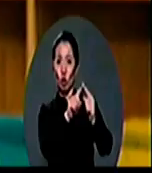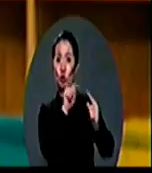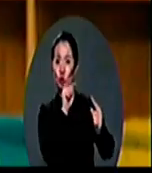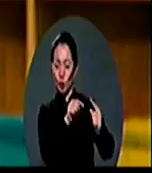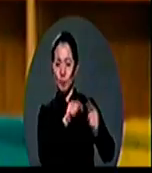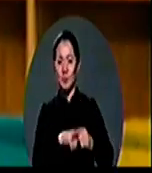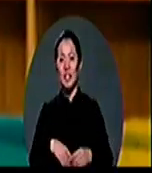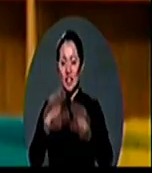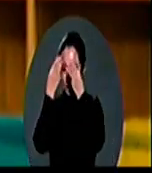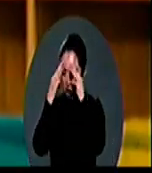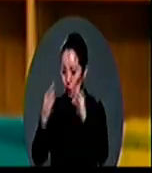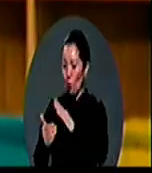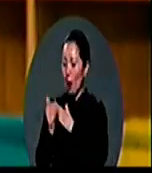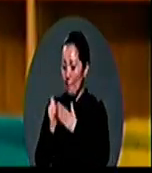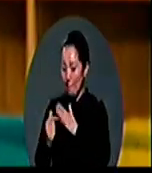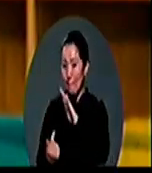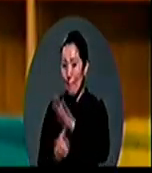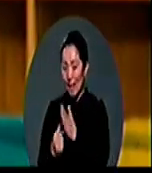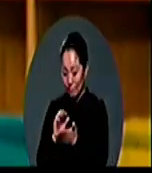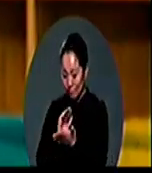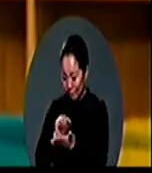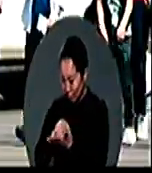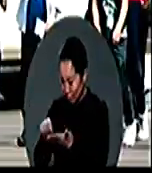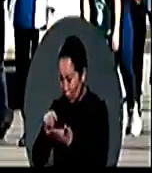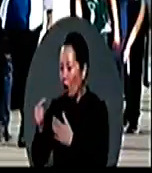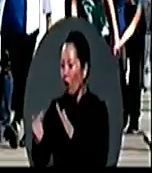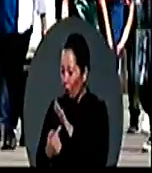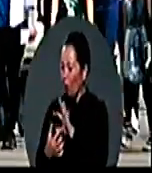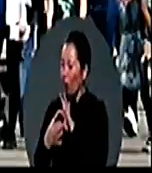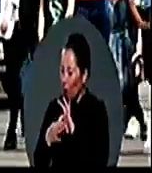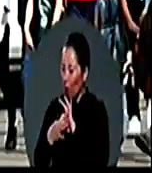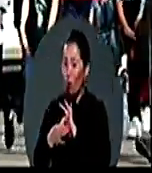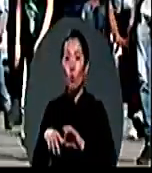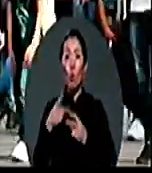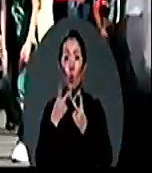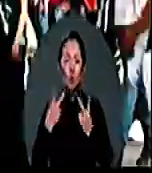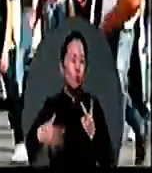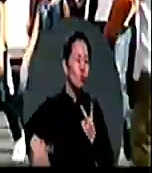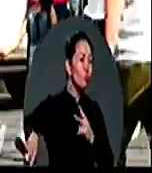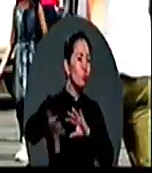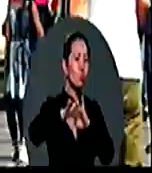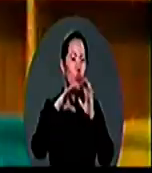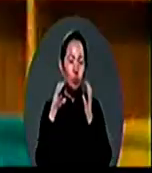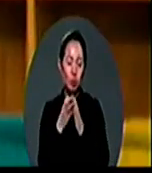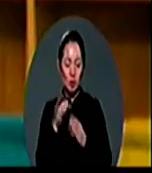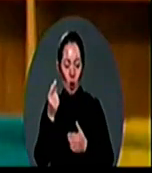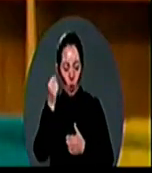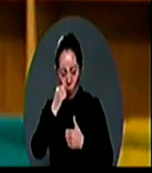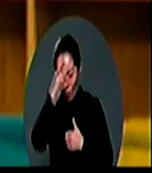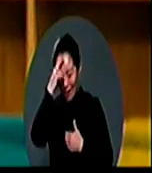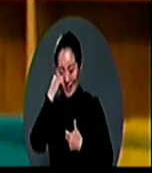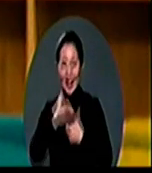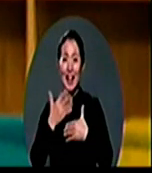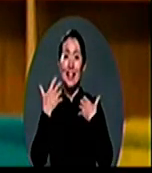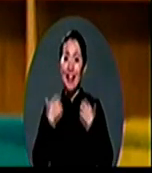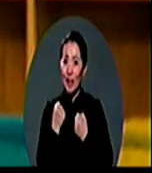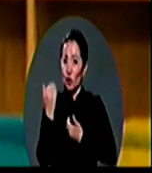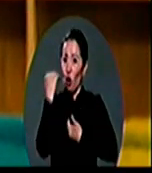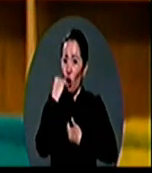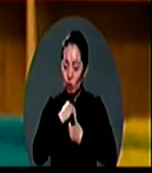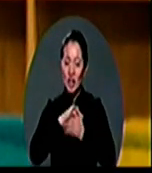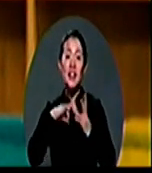энэ нь бол шинжлэх ухааны баримтаар хөдөлшгүй нотлогдсон үндэсний ижил зондоочдын гүн ухамсар дархлаа